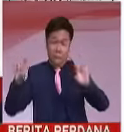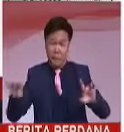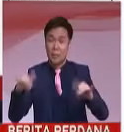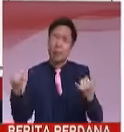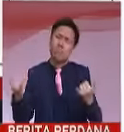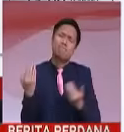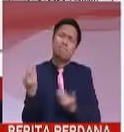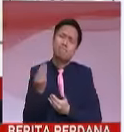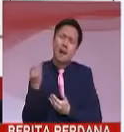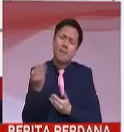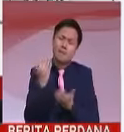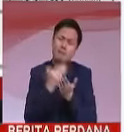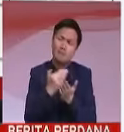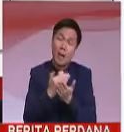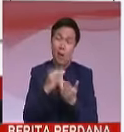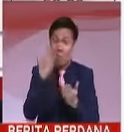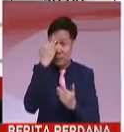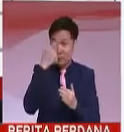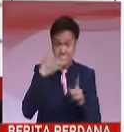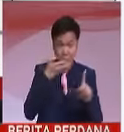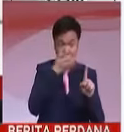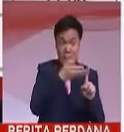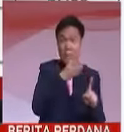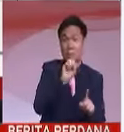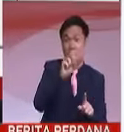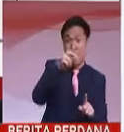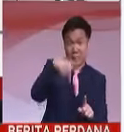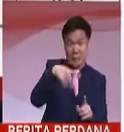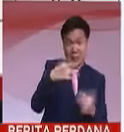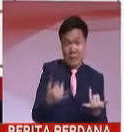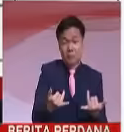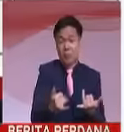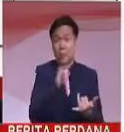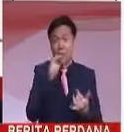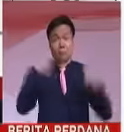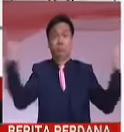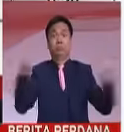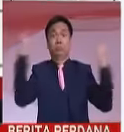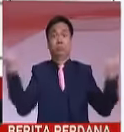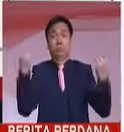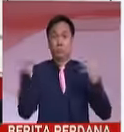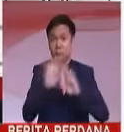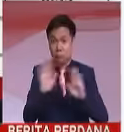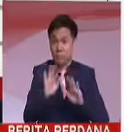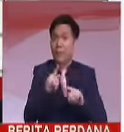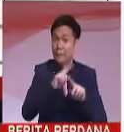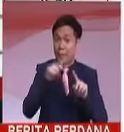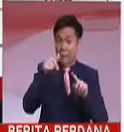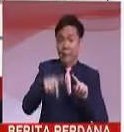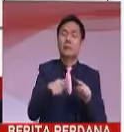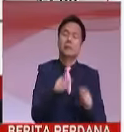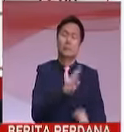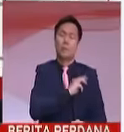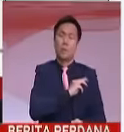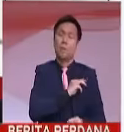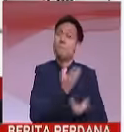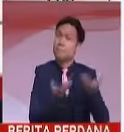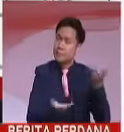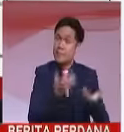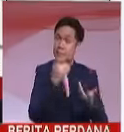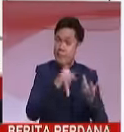sederhana mengikuti prosedur operasi standar shopee yang telah ditetapkan kerajaan Kementerian tetap menjengkelkan